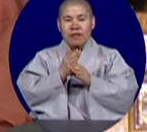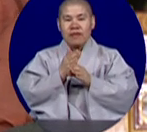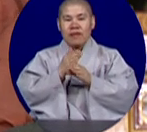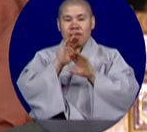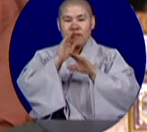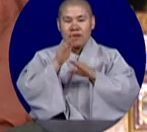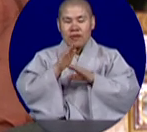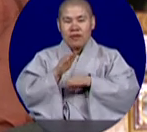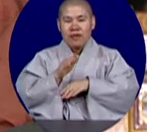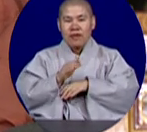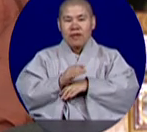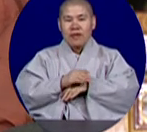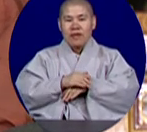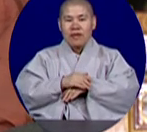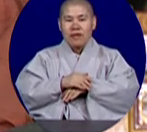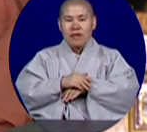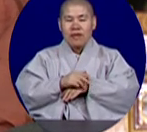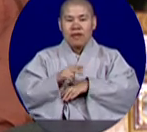있어요.